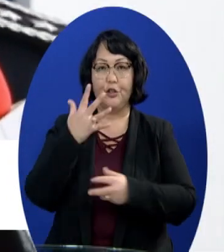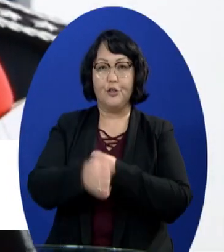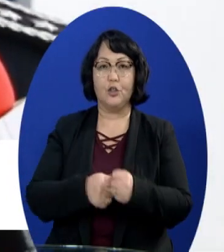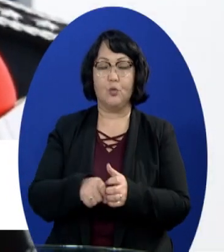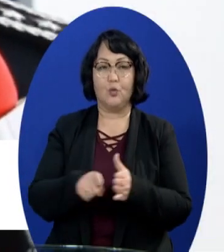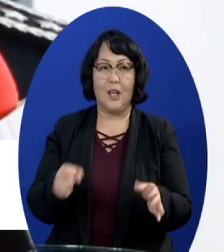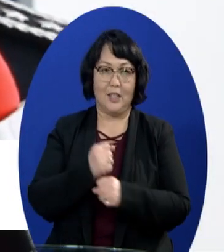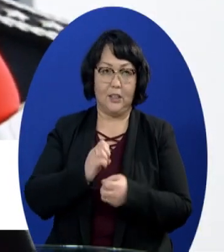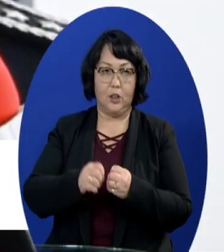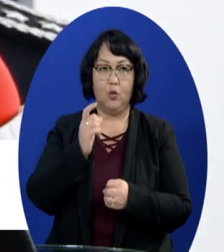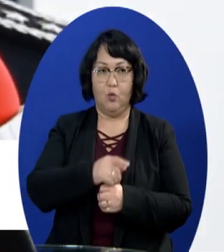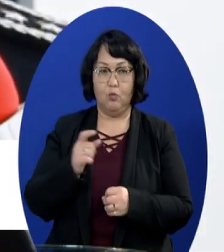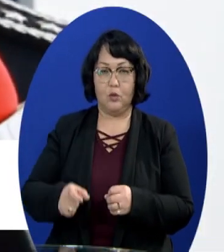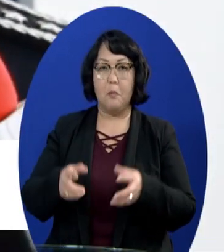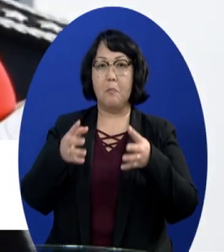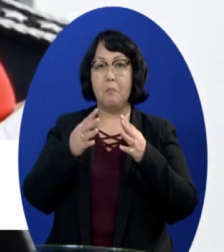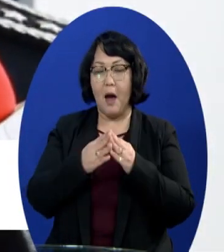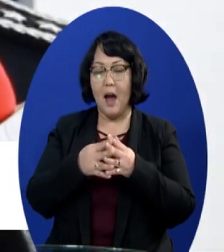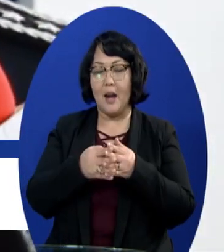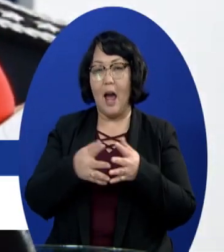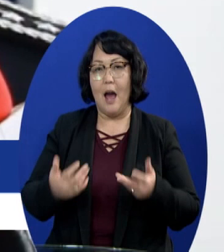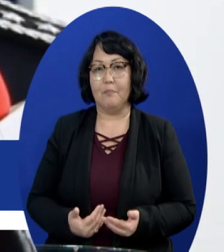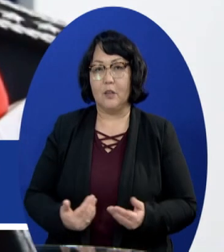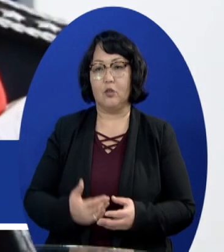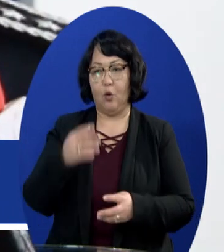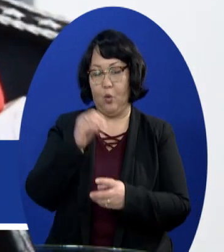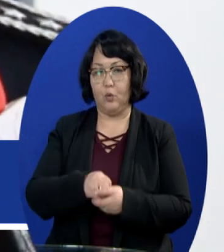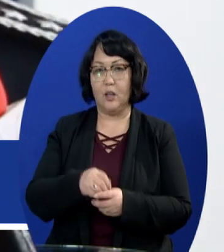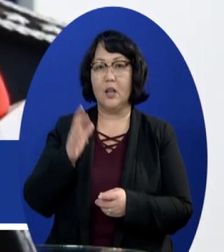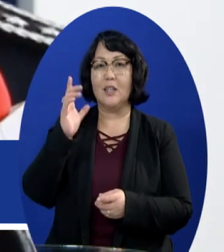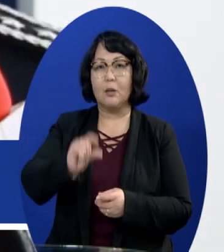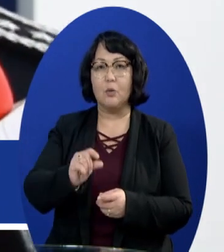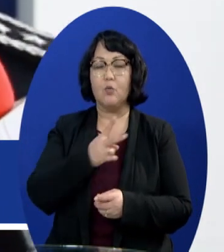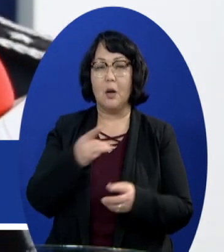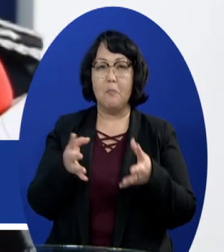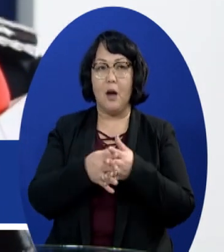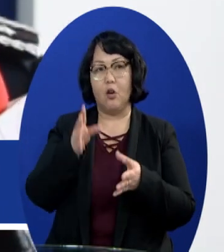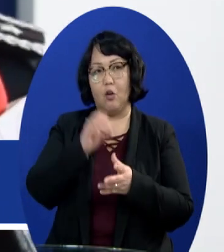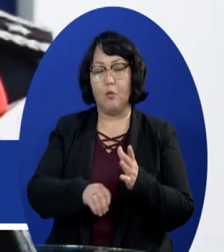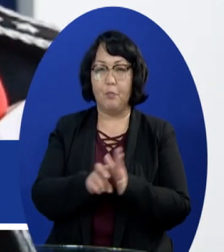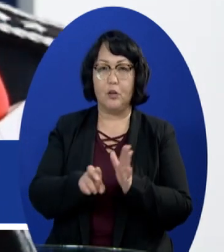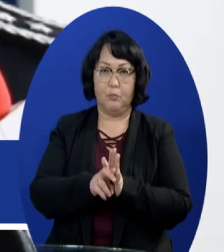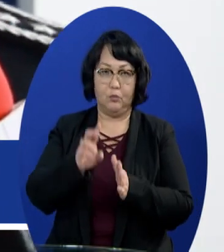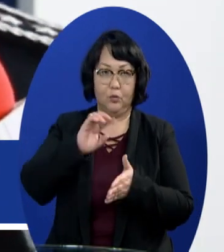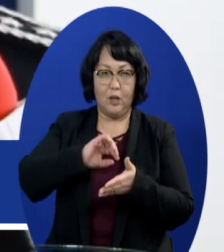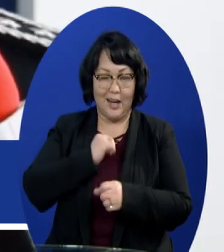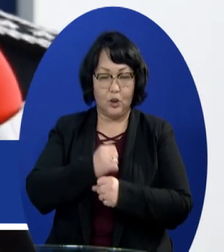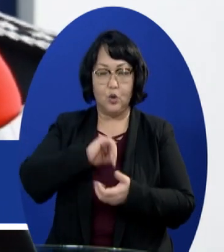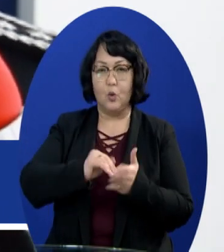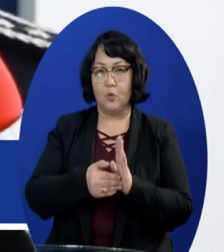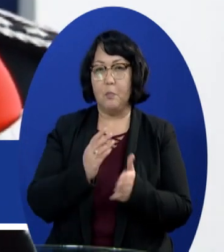ажилласан ажилтан албан хаагчныг орон сууцтай хөнгөлөлттэй өнөр орон сууцтай болгох энэ ажлыг бас бид нар бас төлөвлөсөн. Тэгэхээр